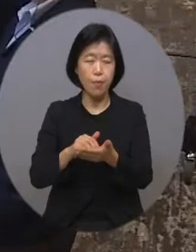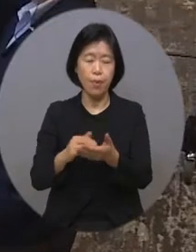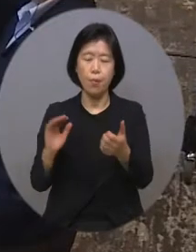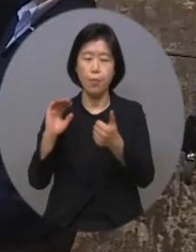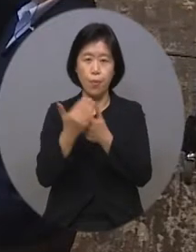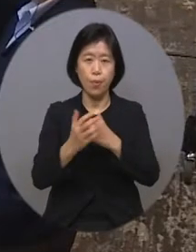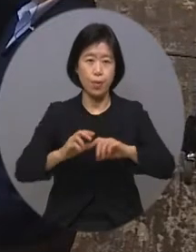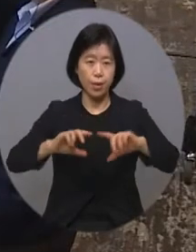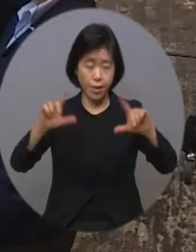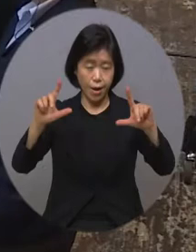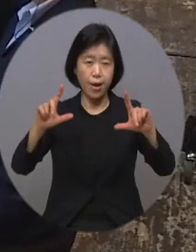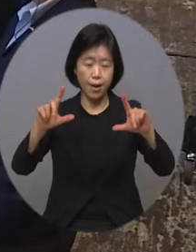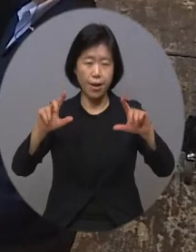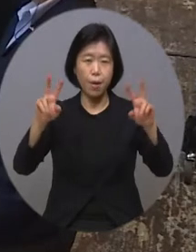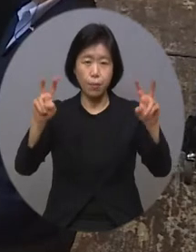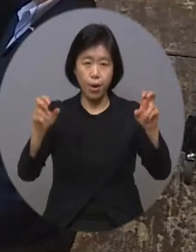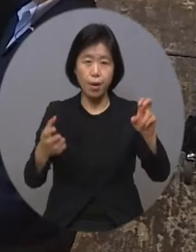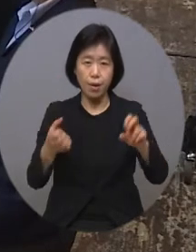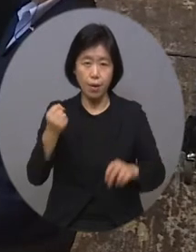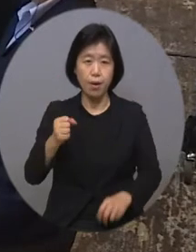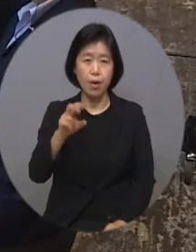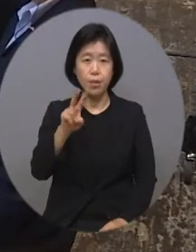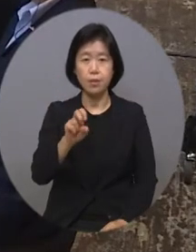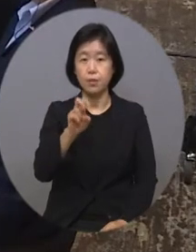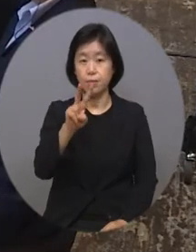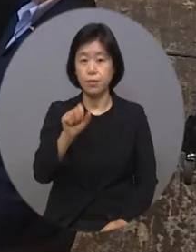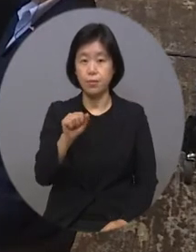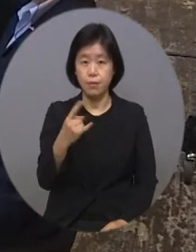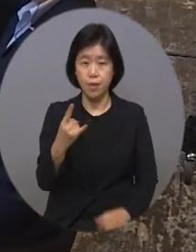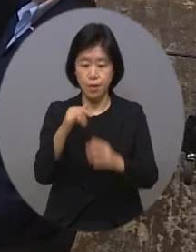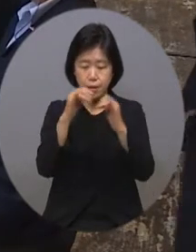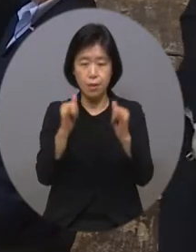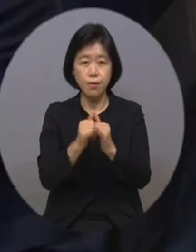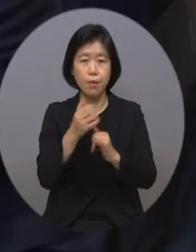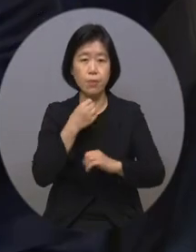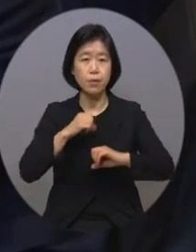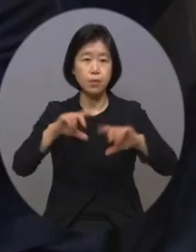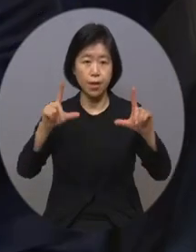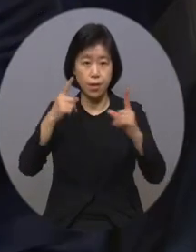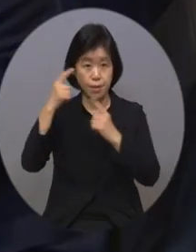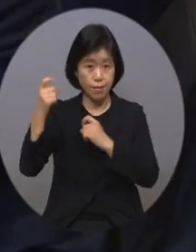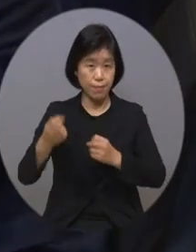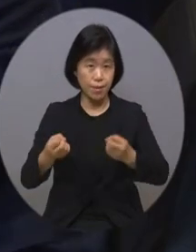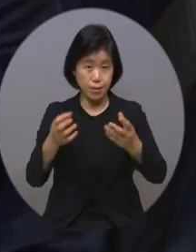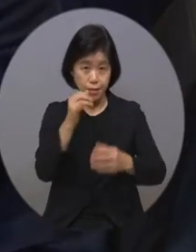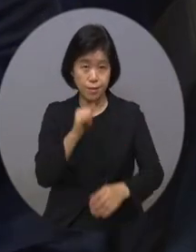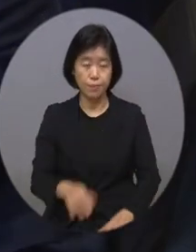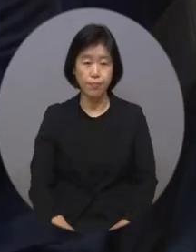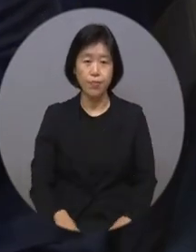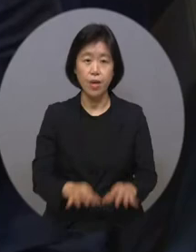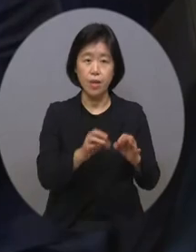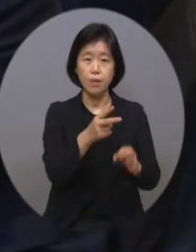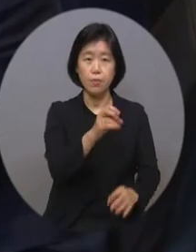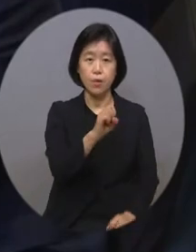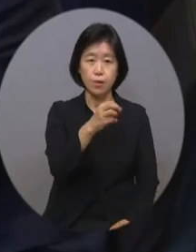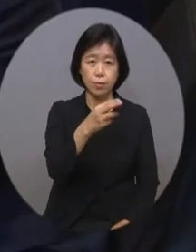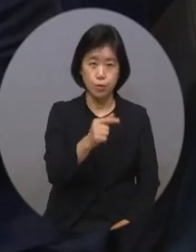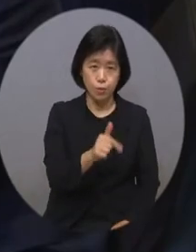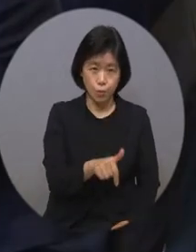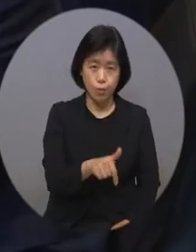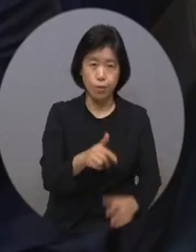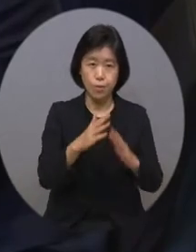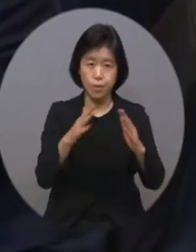제22회 사회복지의 날 기념 행사를 가졌습니다. 김영록 전남도지사와